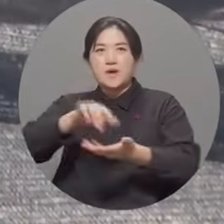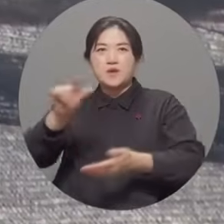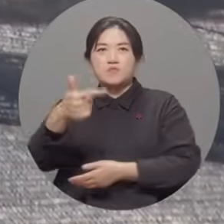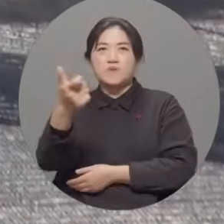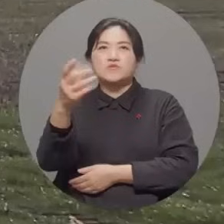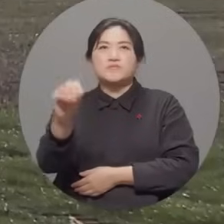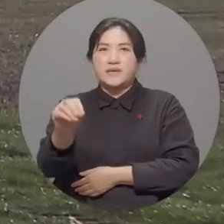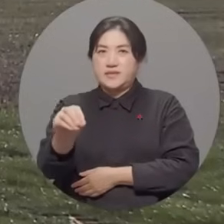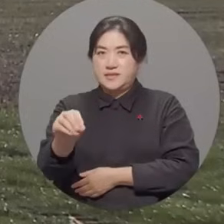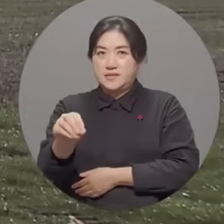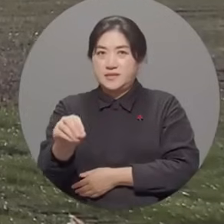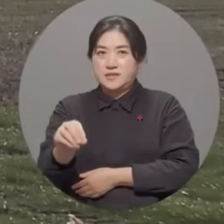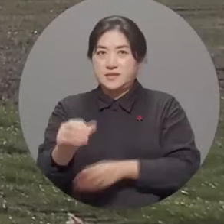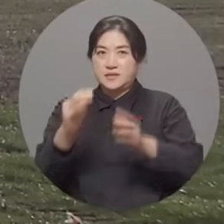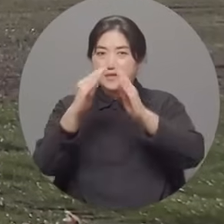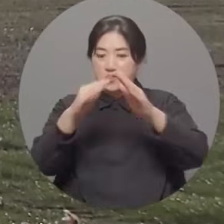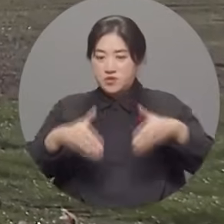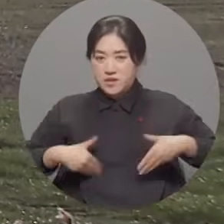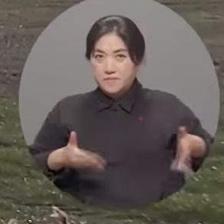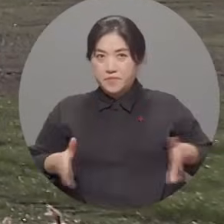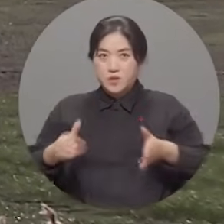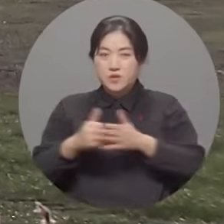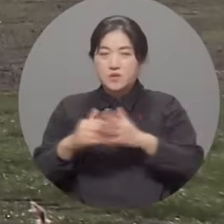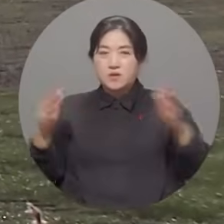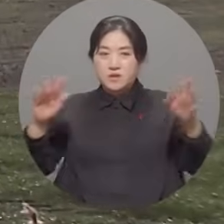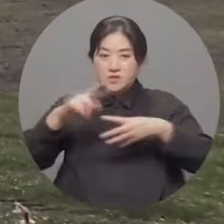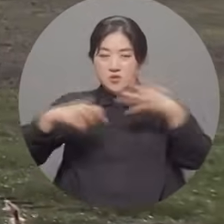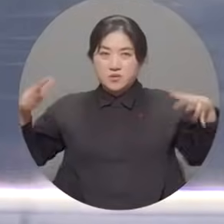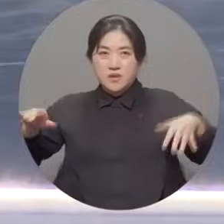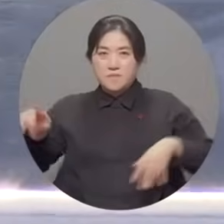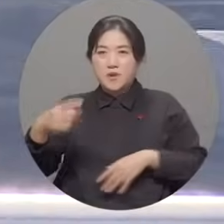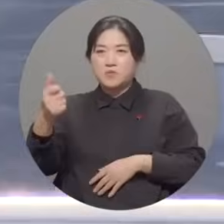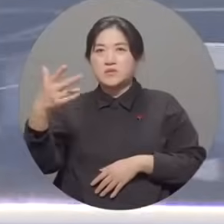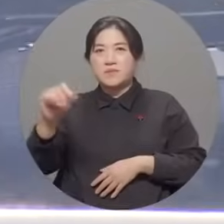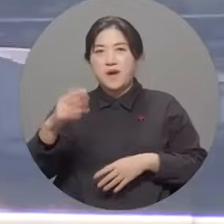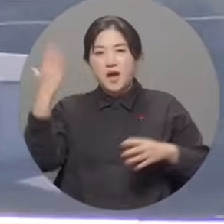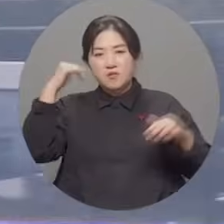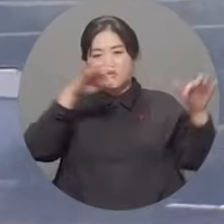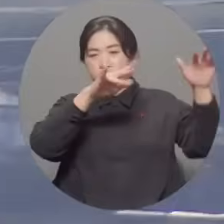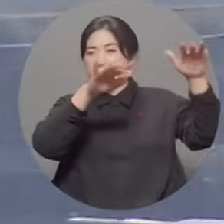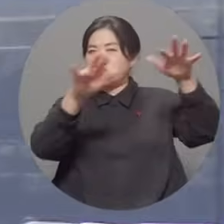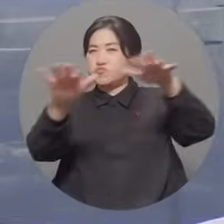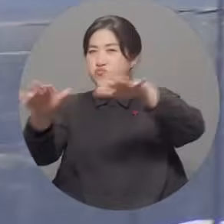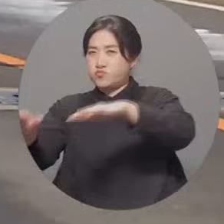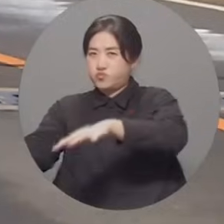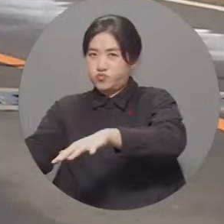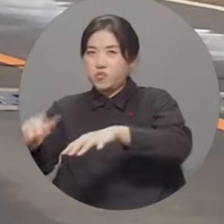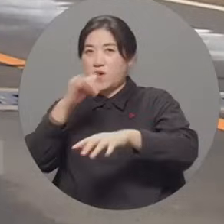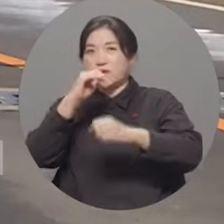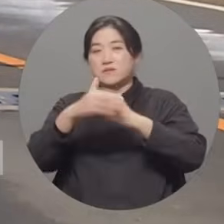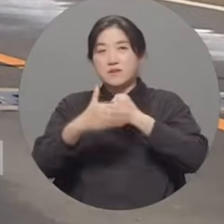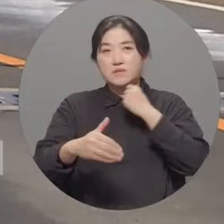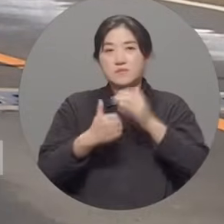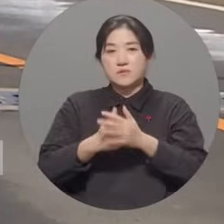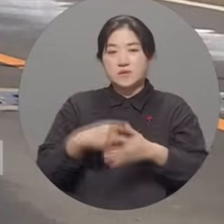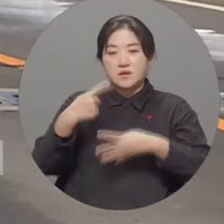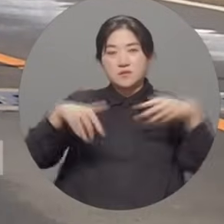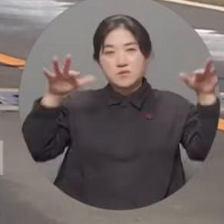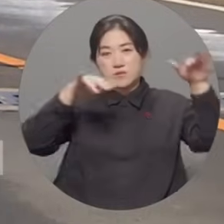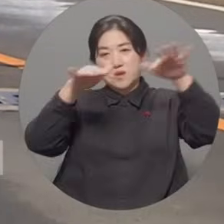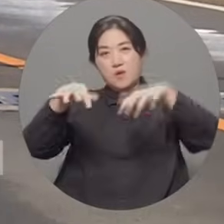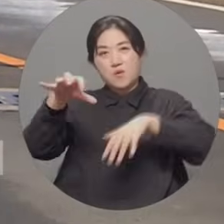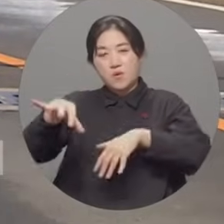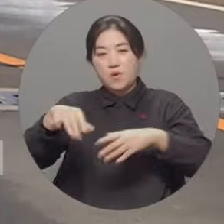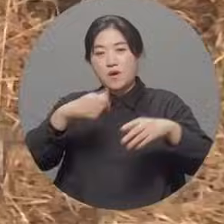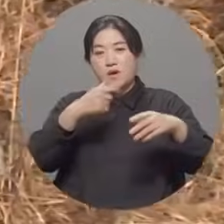마리. 전남도는 올겨울 철새 157만 마리가 우리나라를 찾아올 것으로 예상하고 철새 도래지와 하천